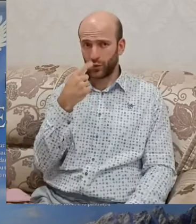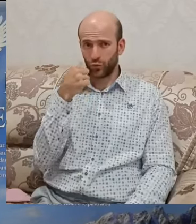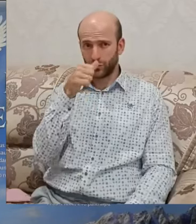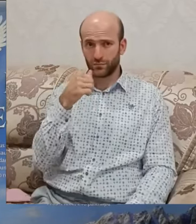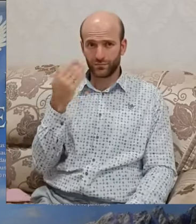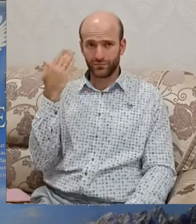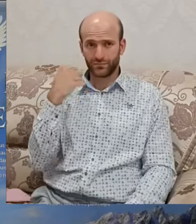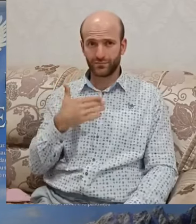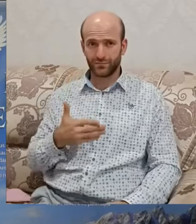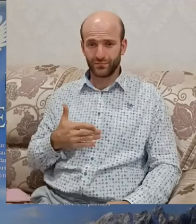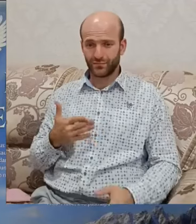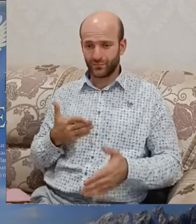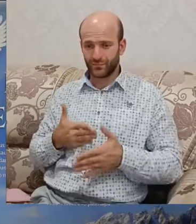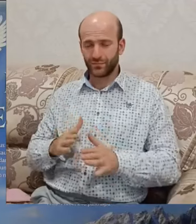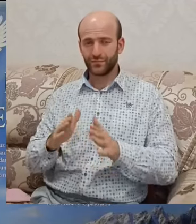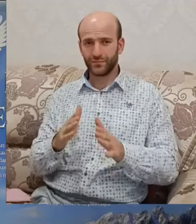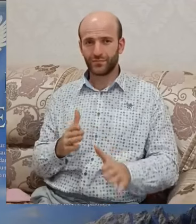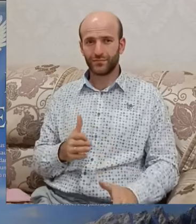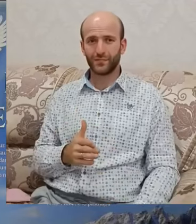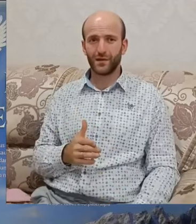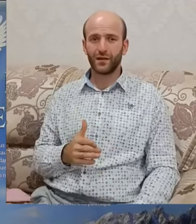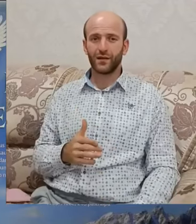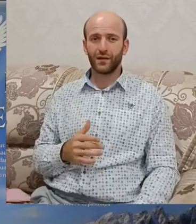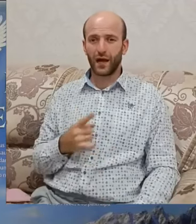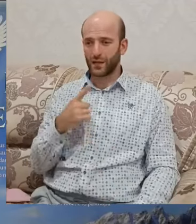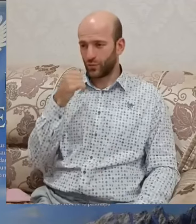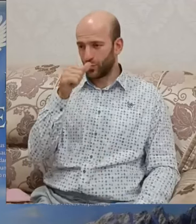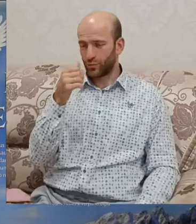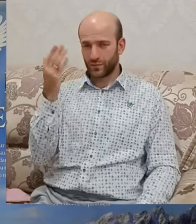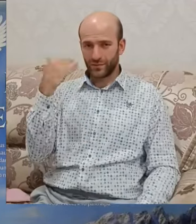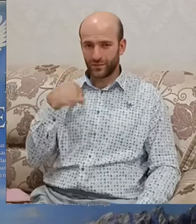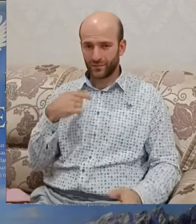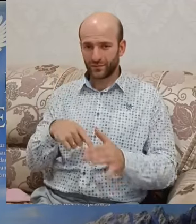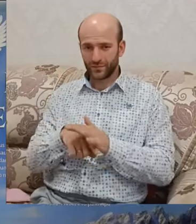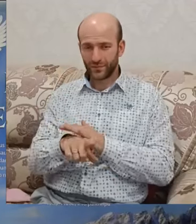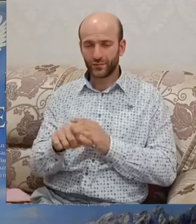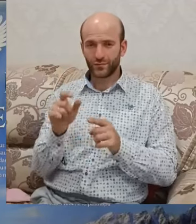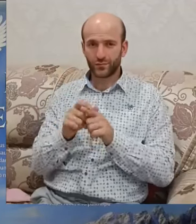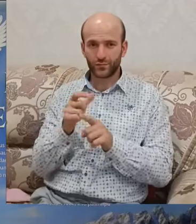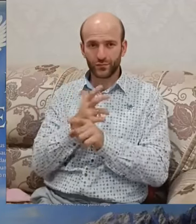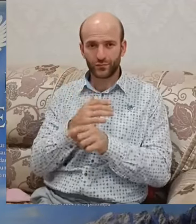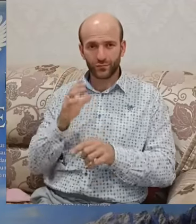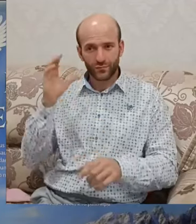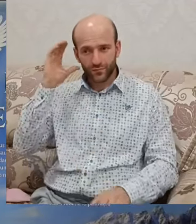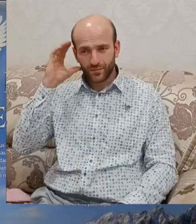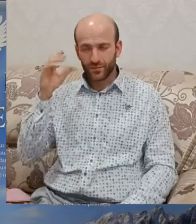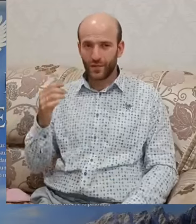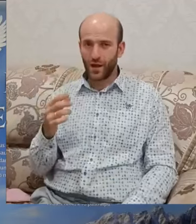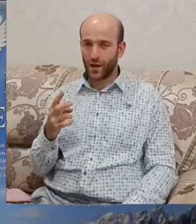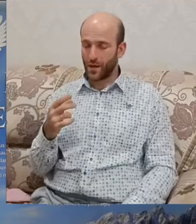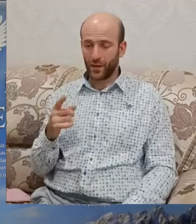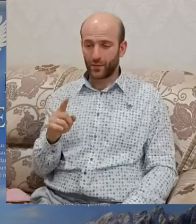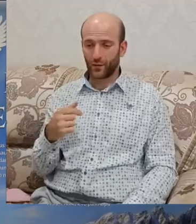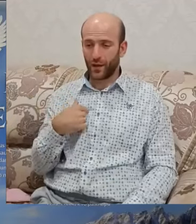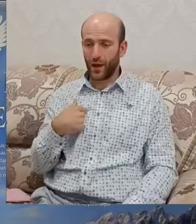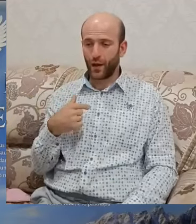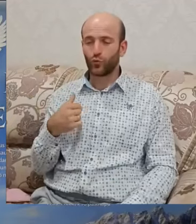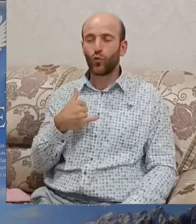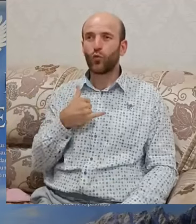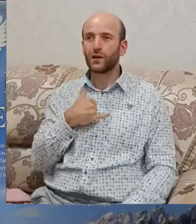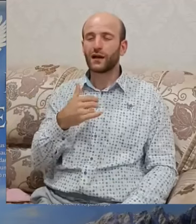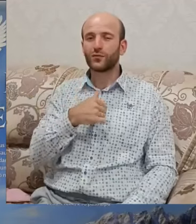Žinot, aš daugiau džiaugiuosi. Знаете, я больше радуюсь. Nes tai yra gyvenimas. Потому что это